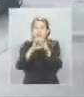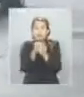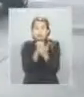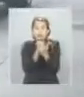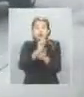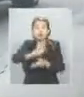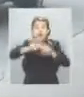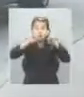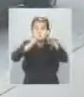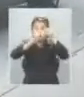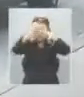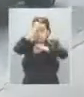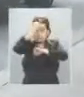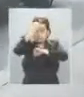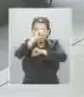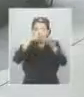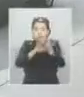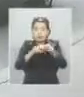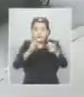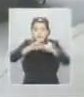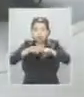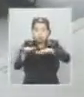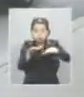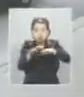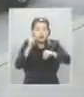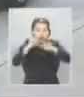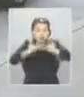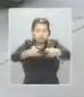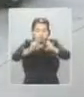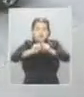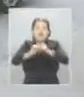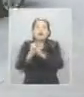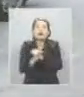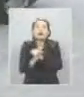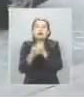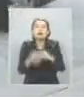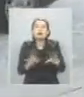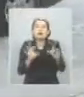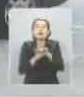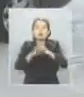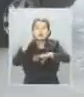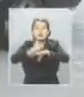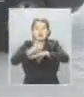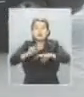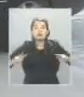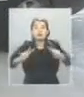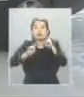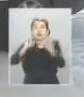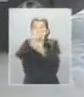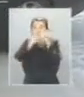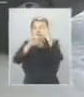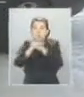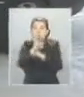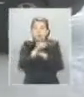การญี่ปุ่นในการช่วยเหลือผู้ประสบเหตุแผ่นดินไหวและสึนามิเท่านั้นนายกสิทธิ์พิลมรัฐมนตรีว่าการกระทรวงการต่างประเทศเตรียมเรียก